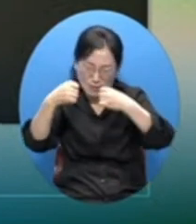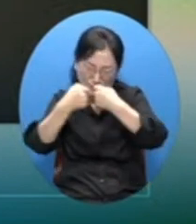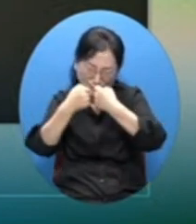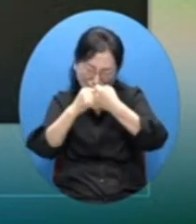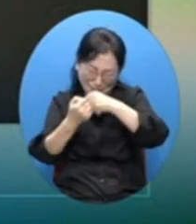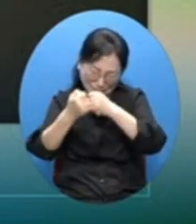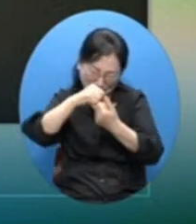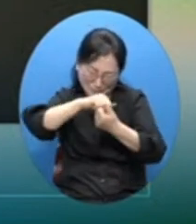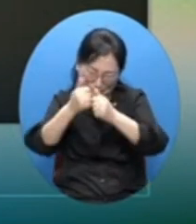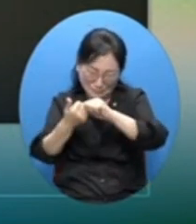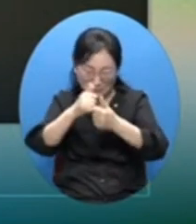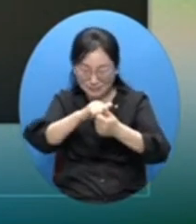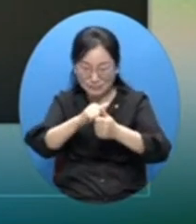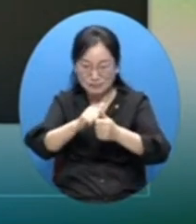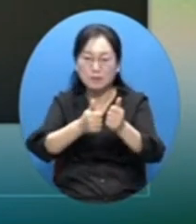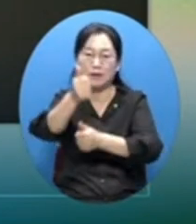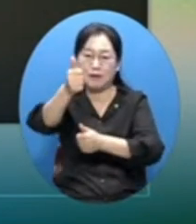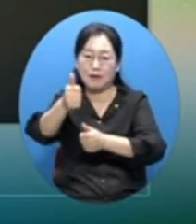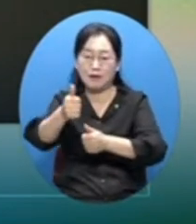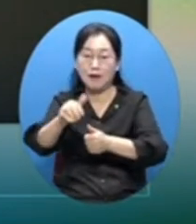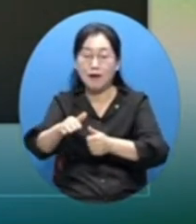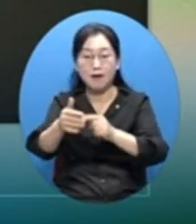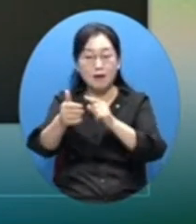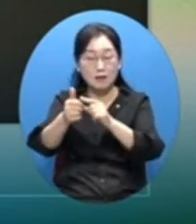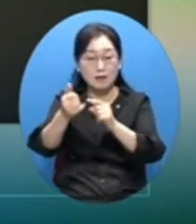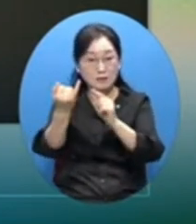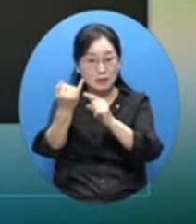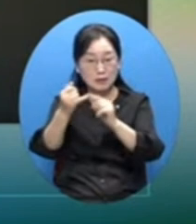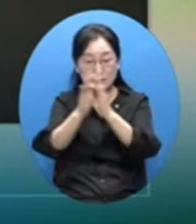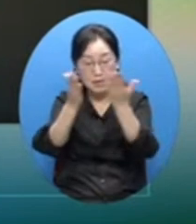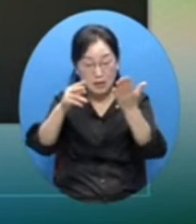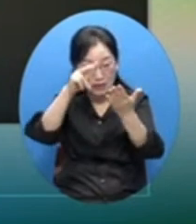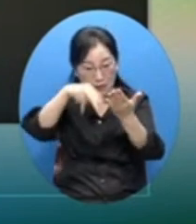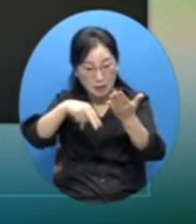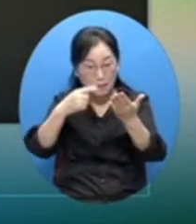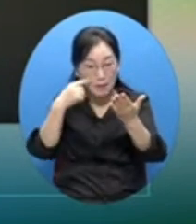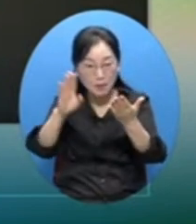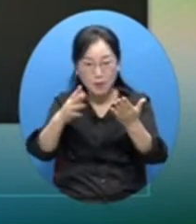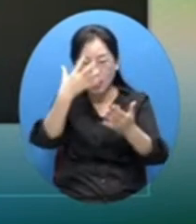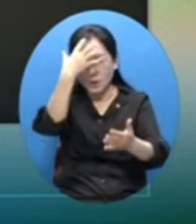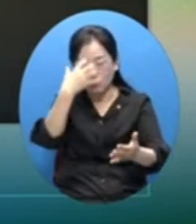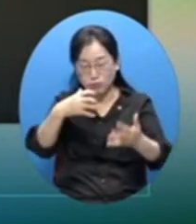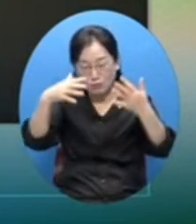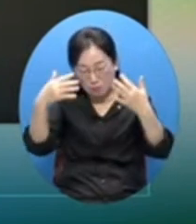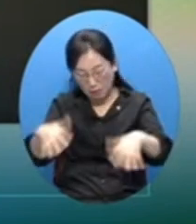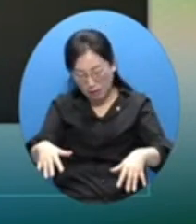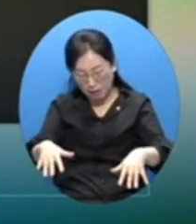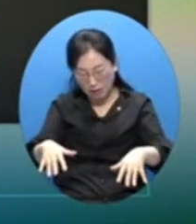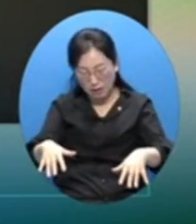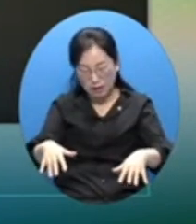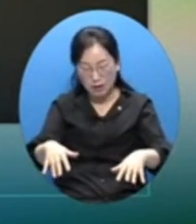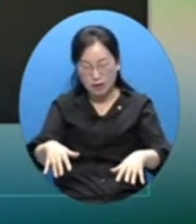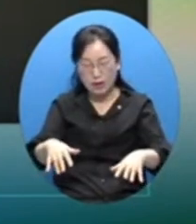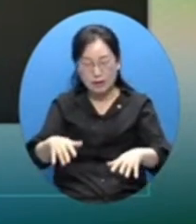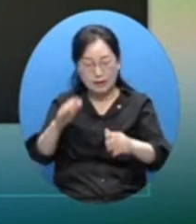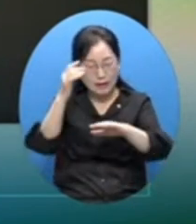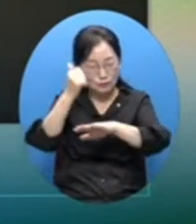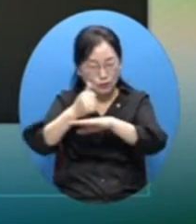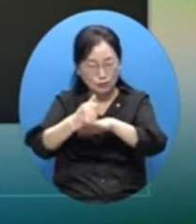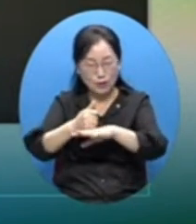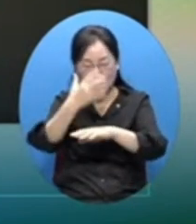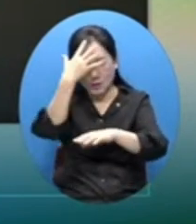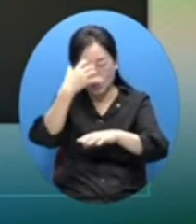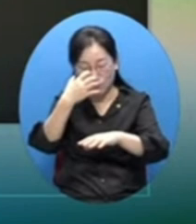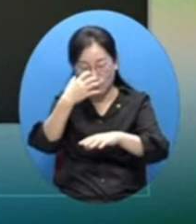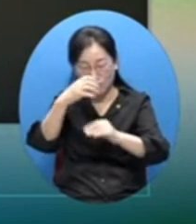책이었습니다. 그녀는 이 책에서 무기력, 우울증, 공허감 속에 언젠가는 우울증에서 어떻게든 벗어날 수